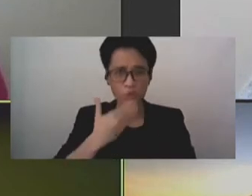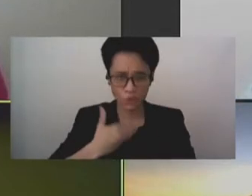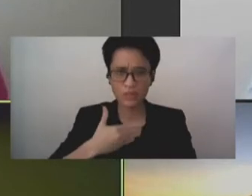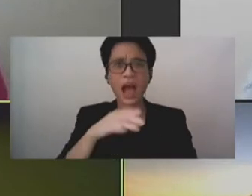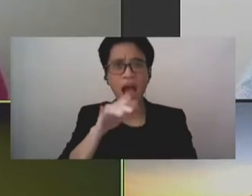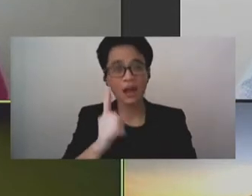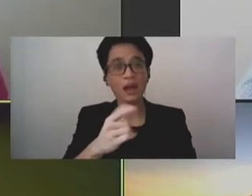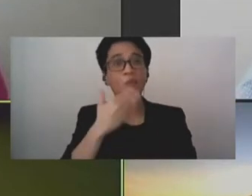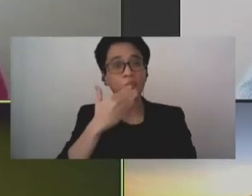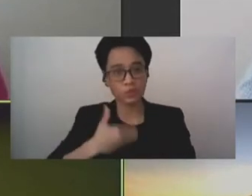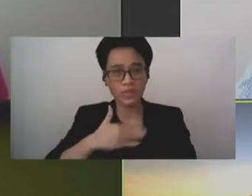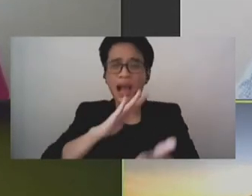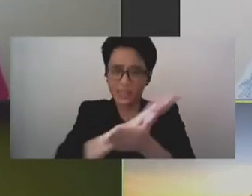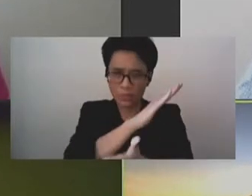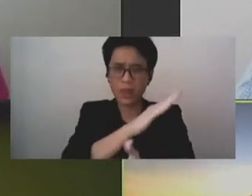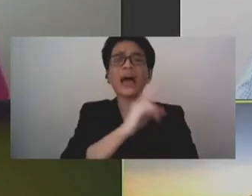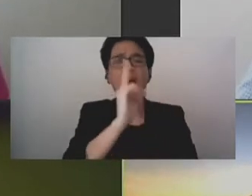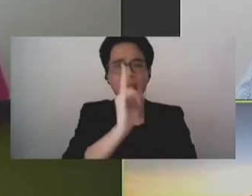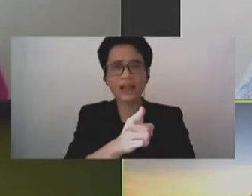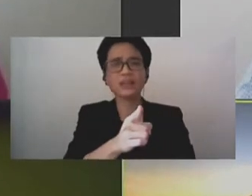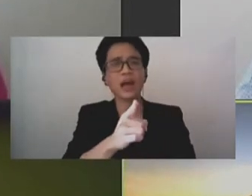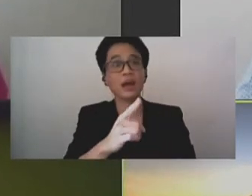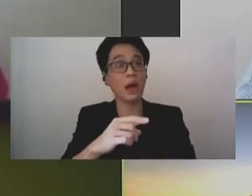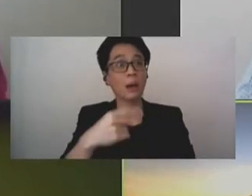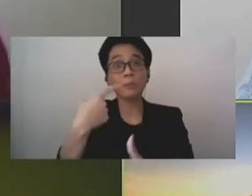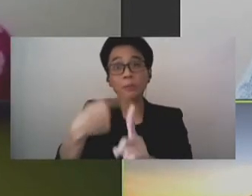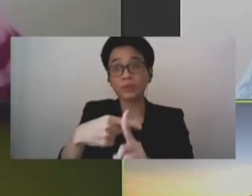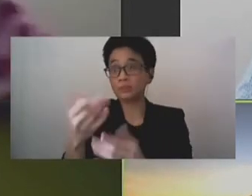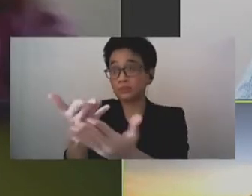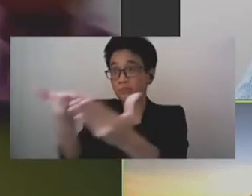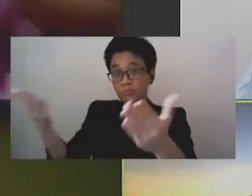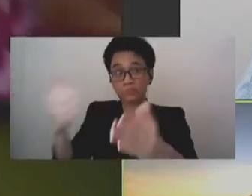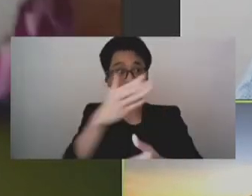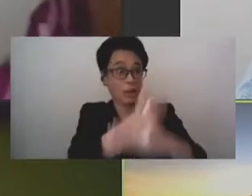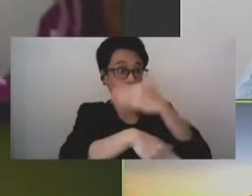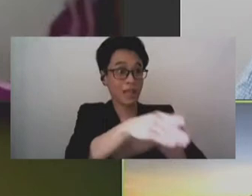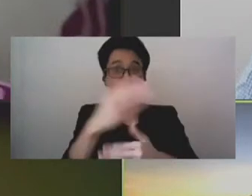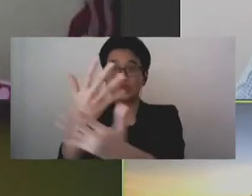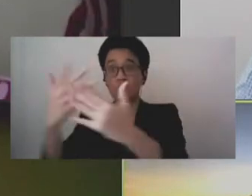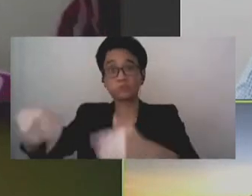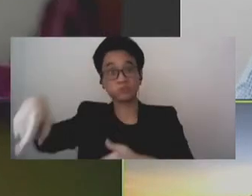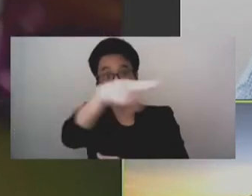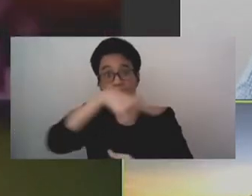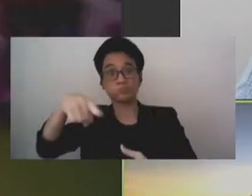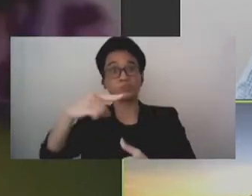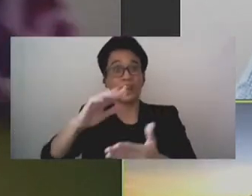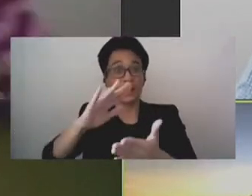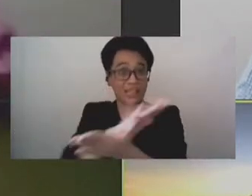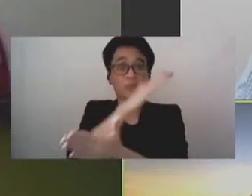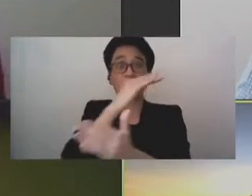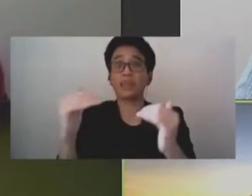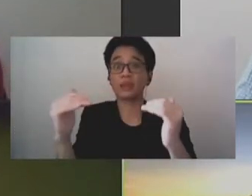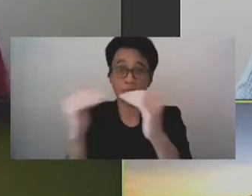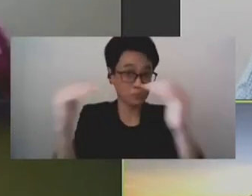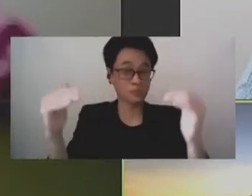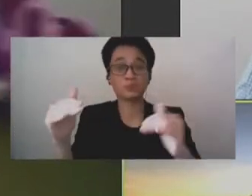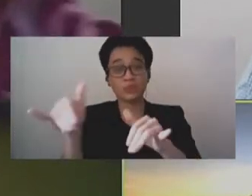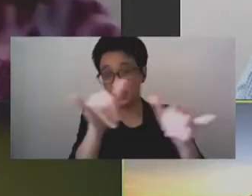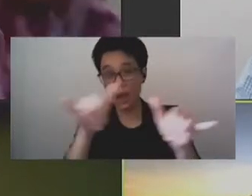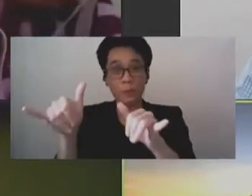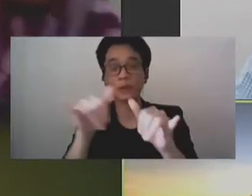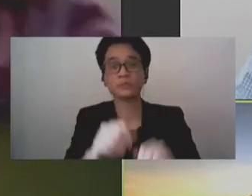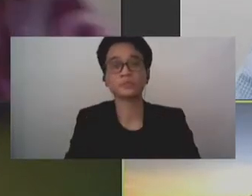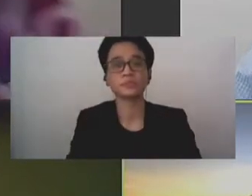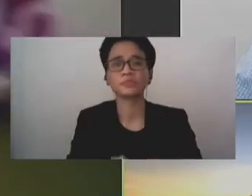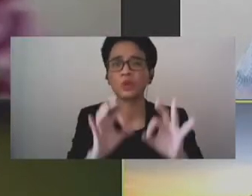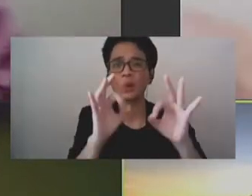sama. Oke, siap. Terima kasih banyak, Bu Mima. What a great statement. Kita lanjut dulu ke Bu Santi sekarang